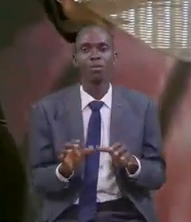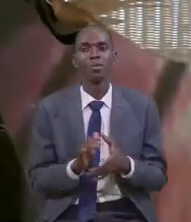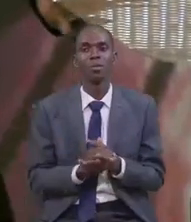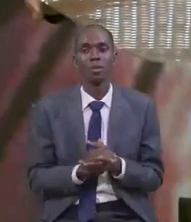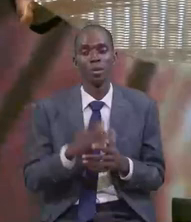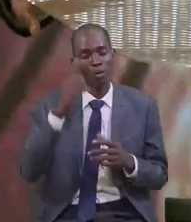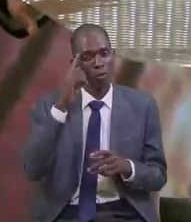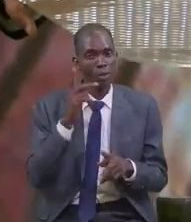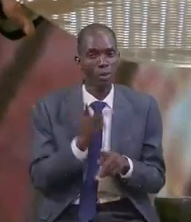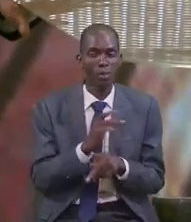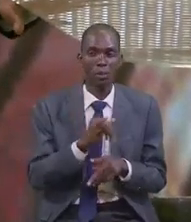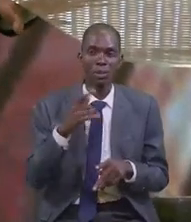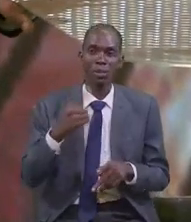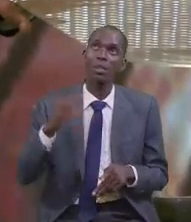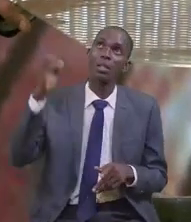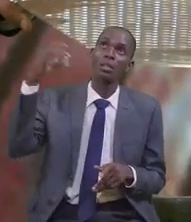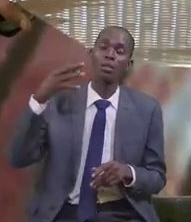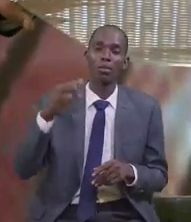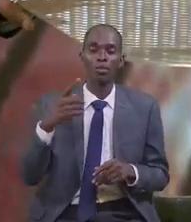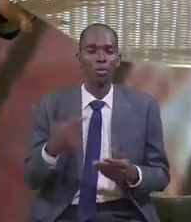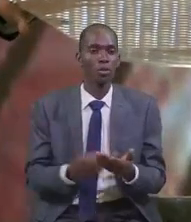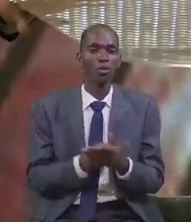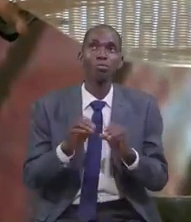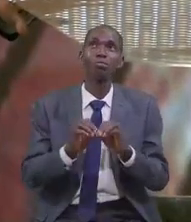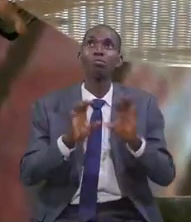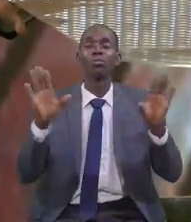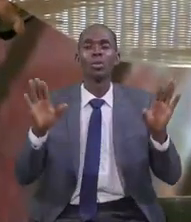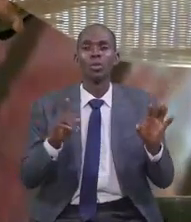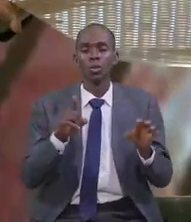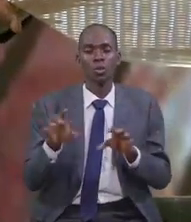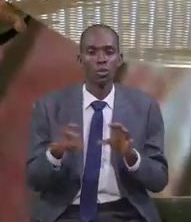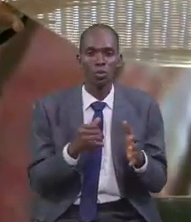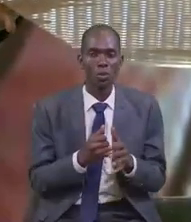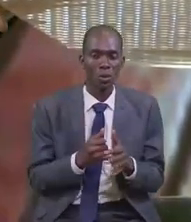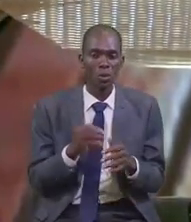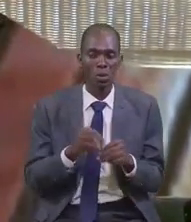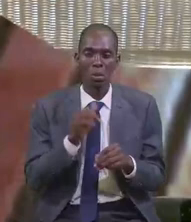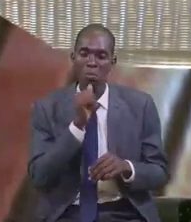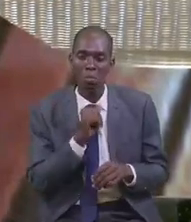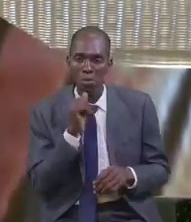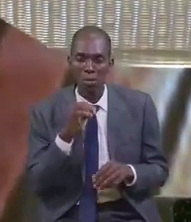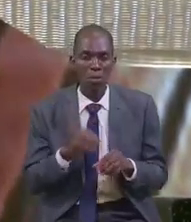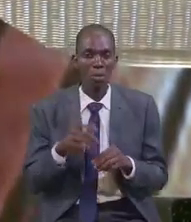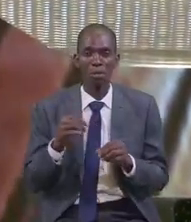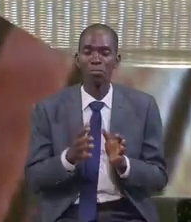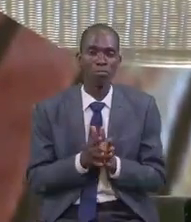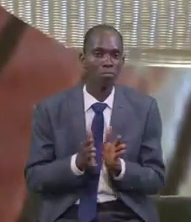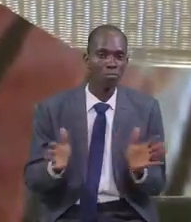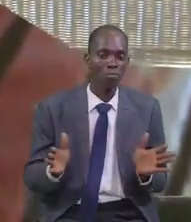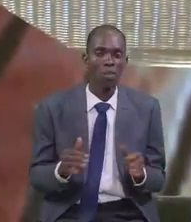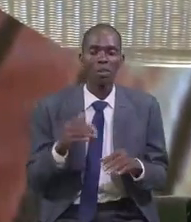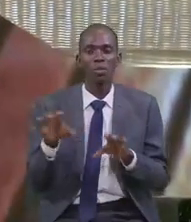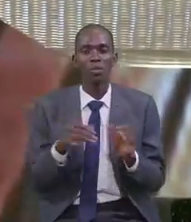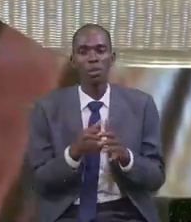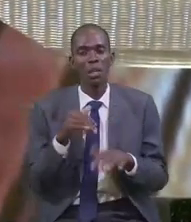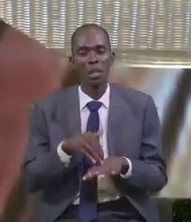d'avoir gardé le flambeau de l'évangile briller. Vous l'avez fait en privé, en public, vous l'avez fait à Dissiké,